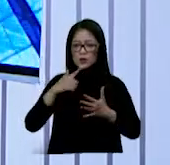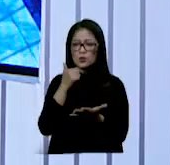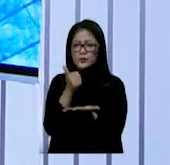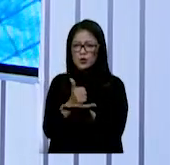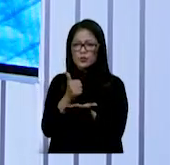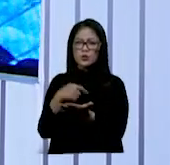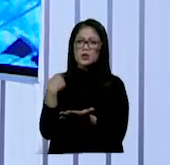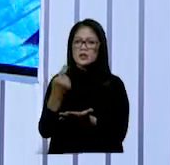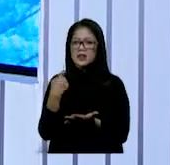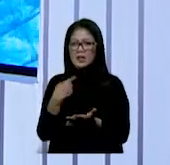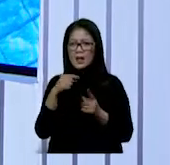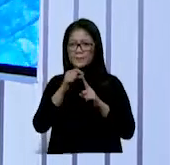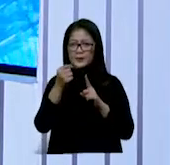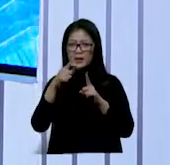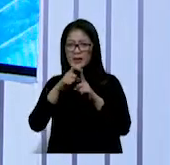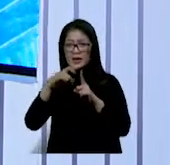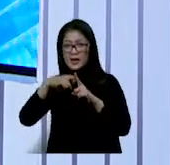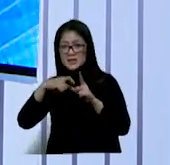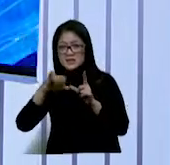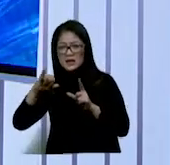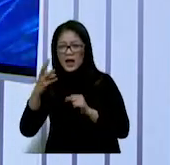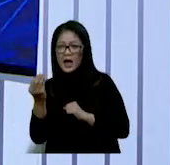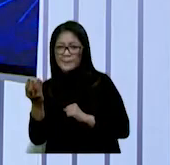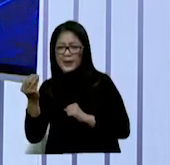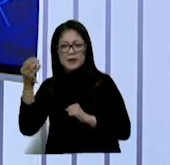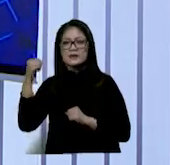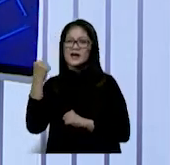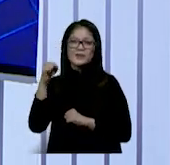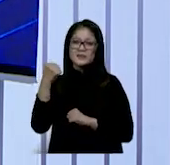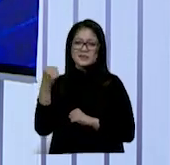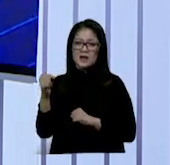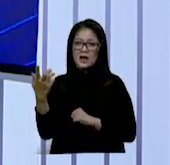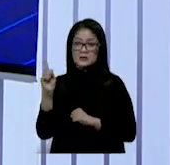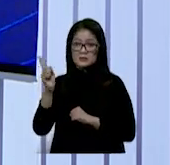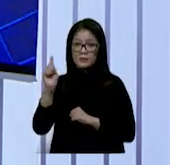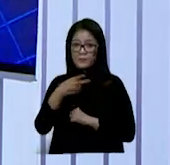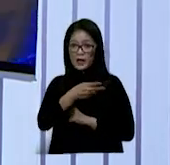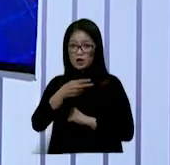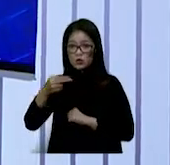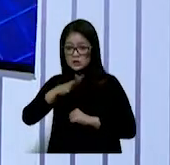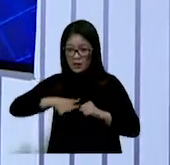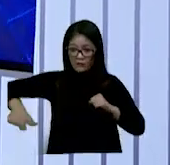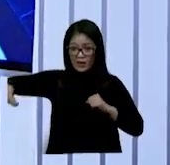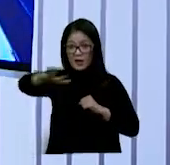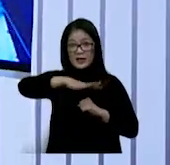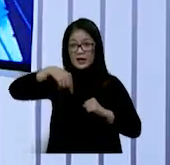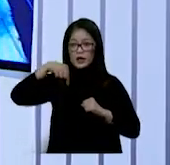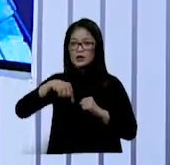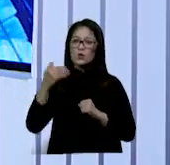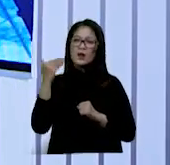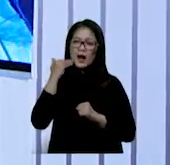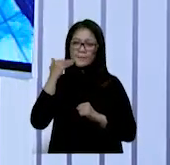bisa saja terjadi kapan saja. Terlebih posisi Indonesia yang memang berada di kawasan cincin api membuat negara kita rawan akan